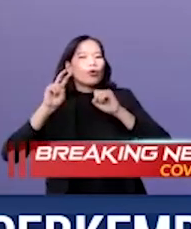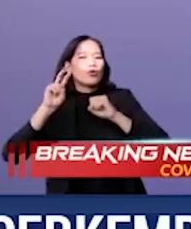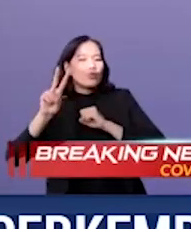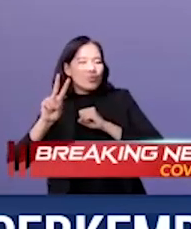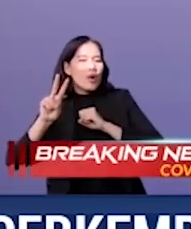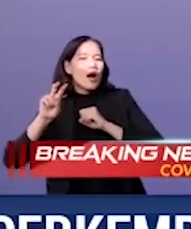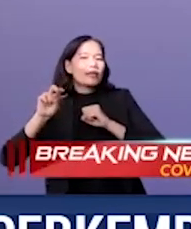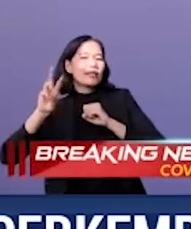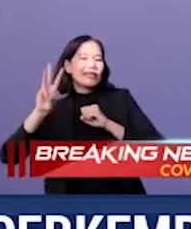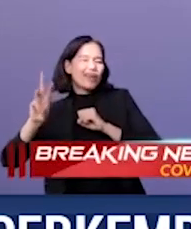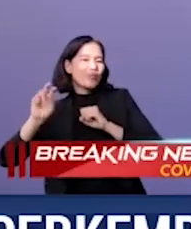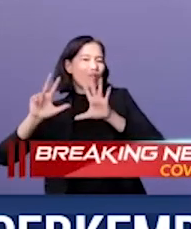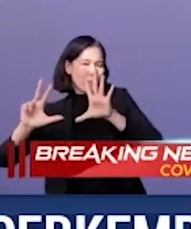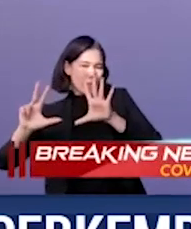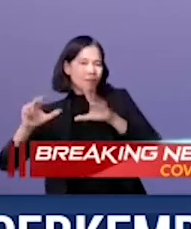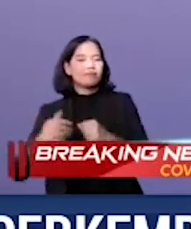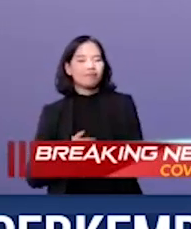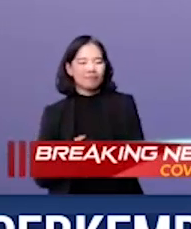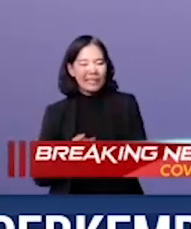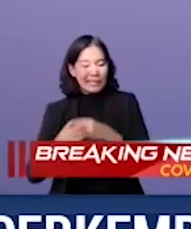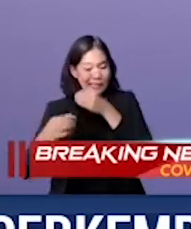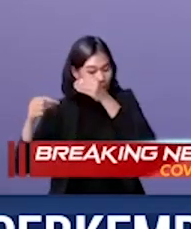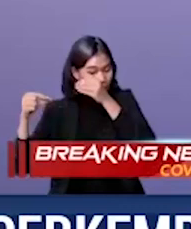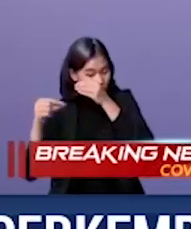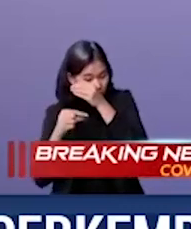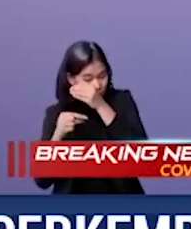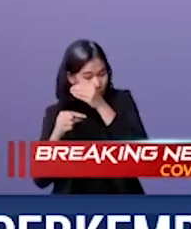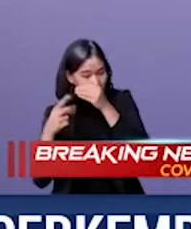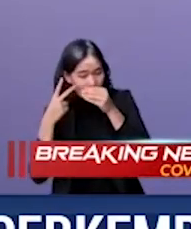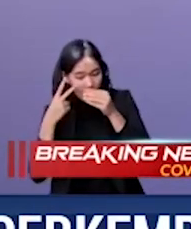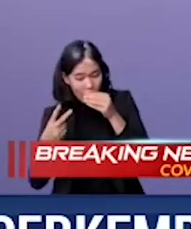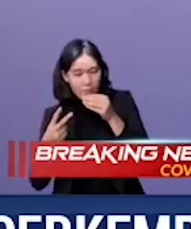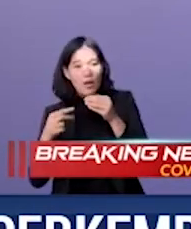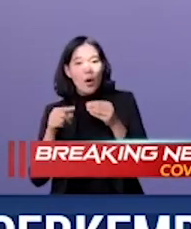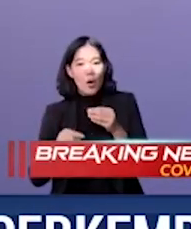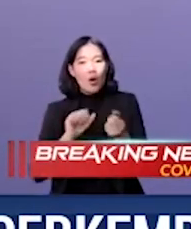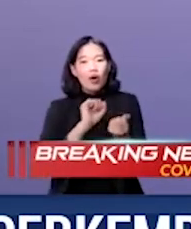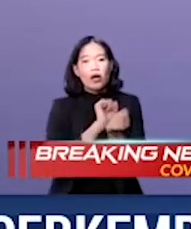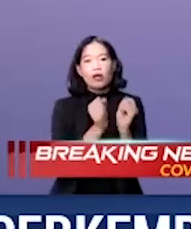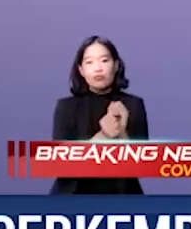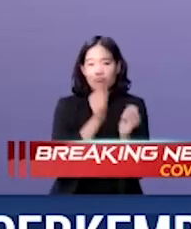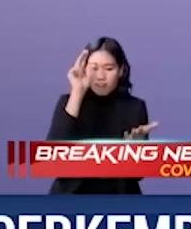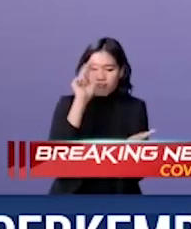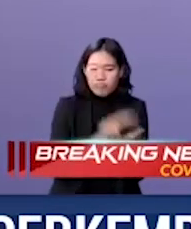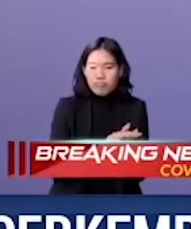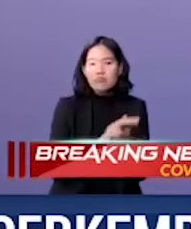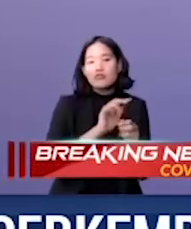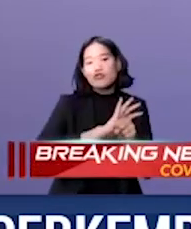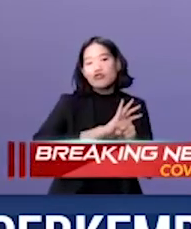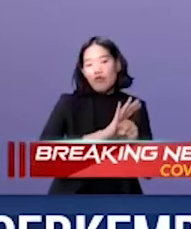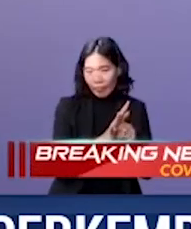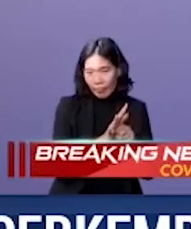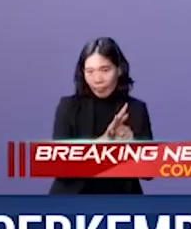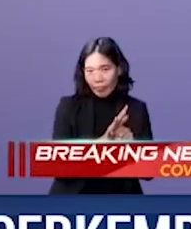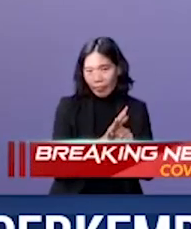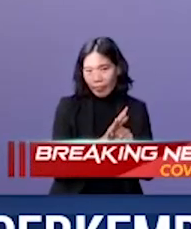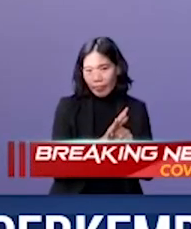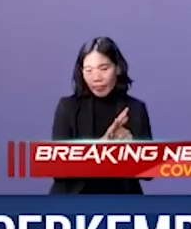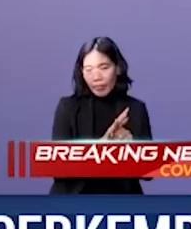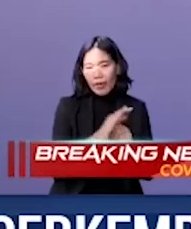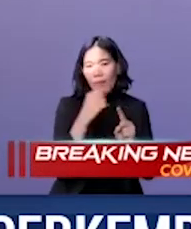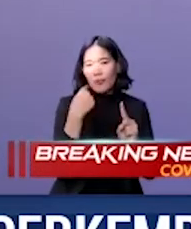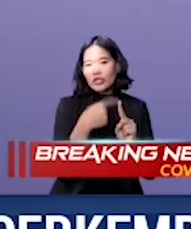238 dari pemeriksaan ini kemudian kita dapatkan kasus konfirmasi covert 19 yang